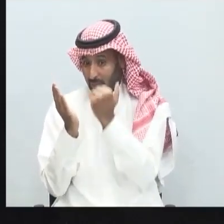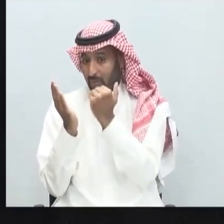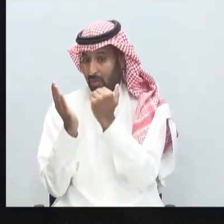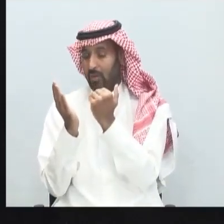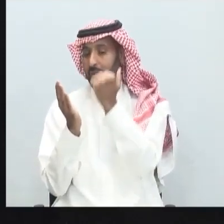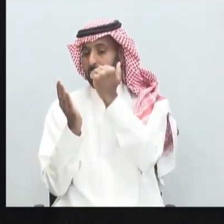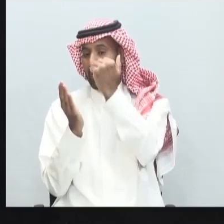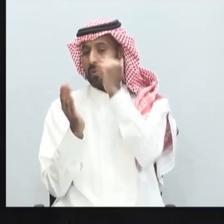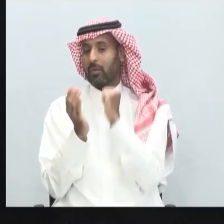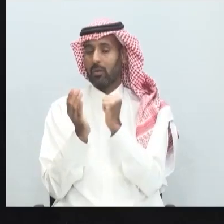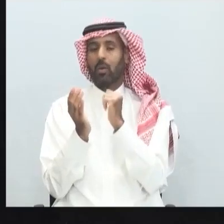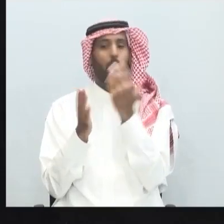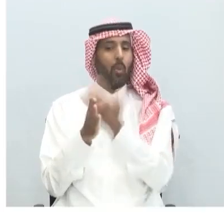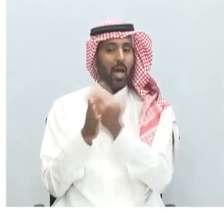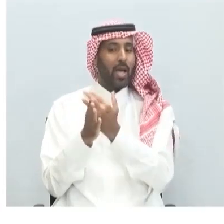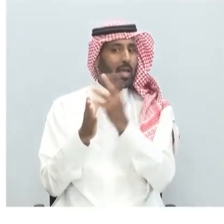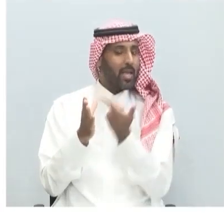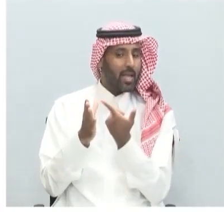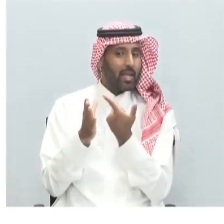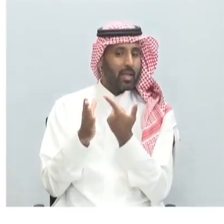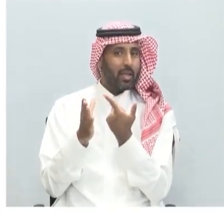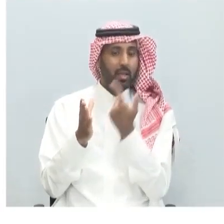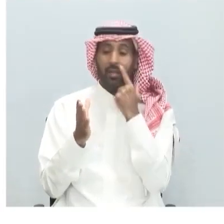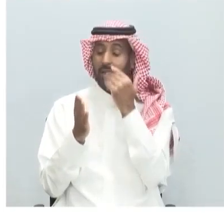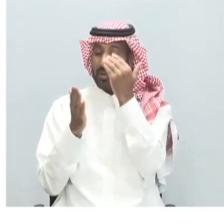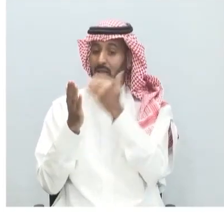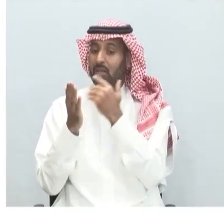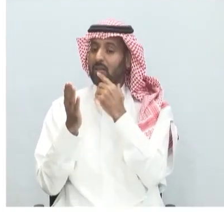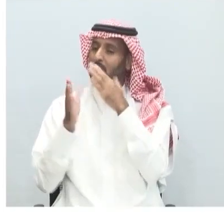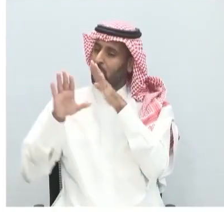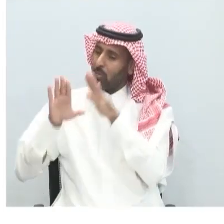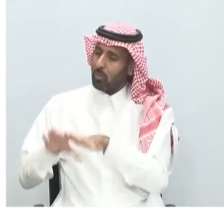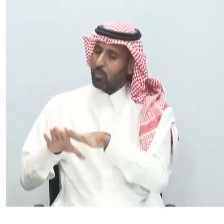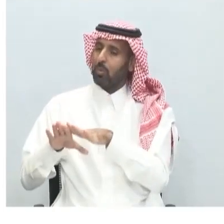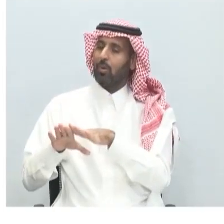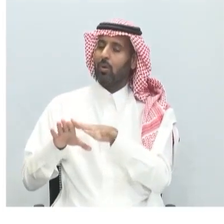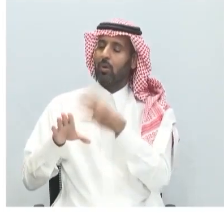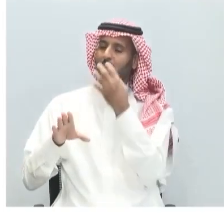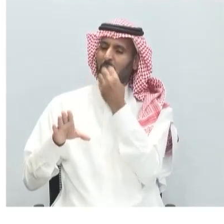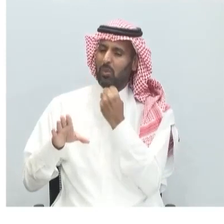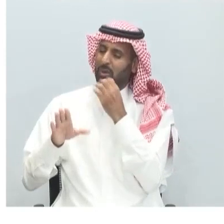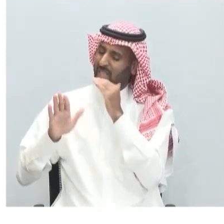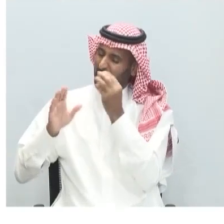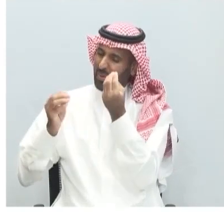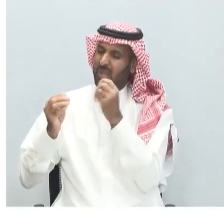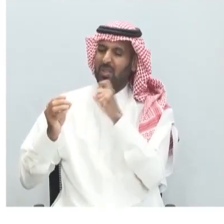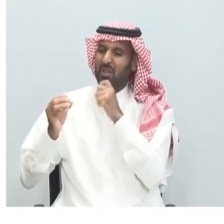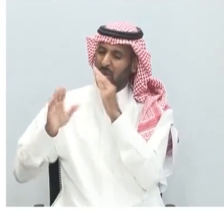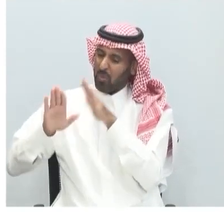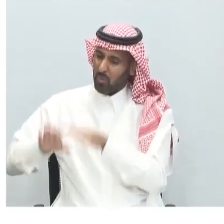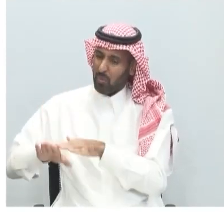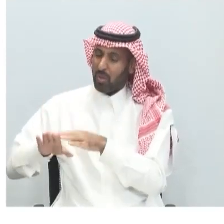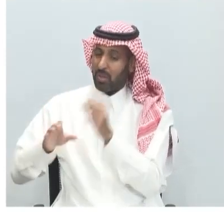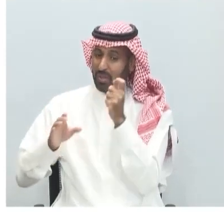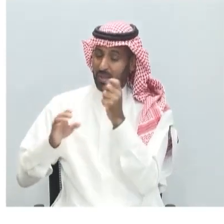ثم العالي لماذا تفعل ذلك لانها تميل الى الاستقرار فتعطي الطاقه فتعطي الذره اقل